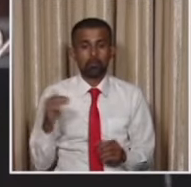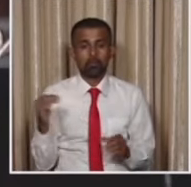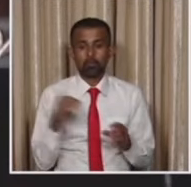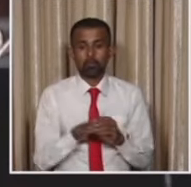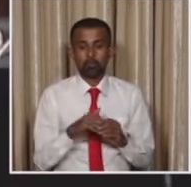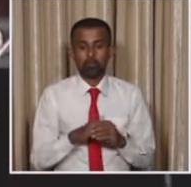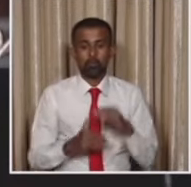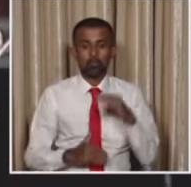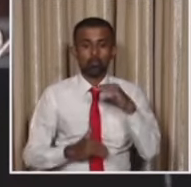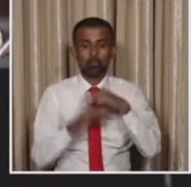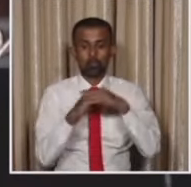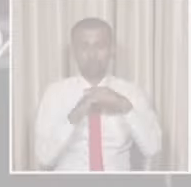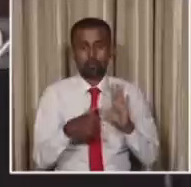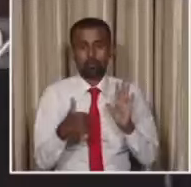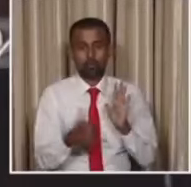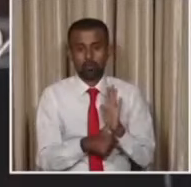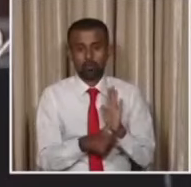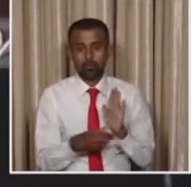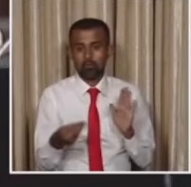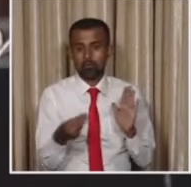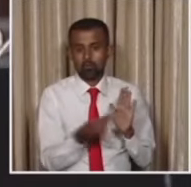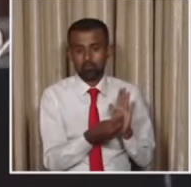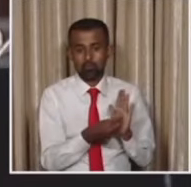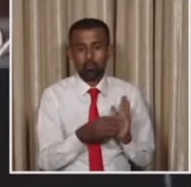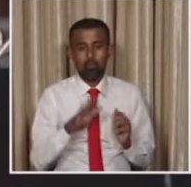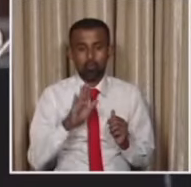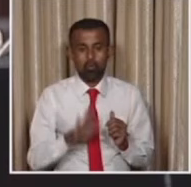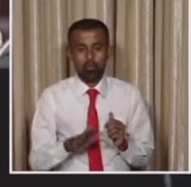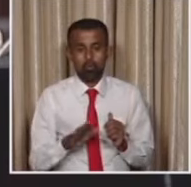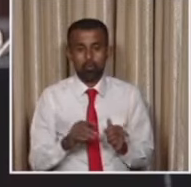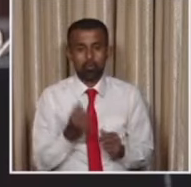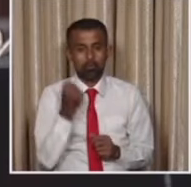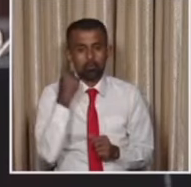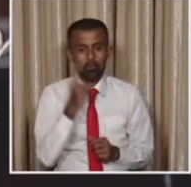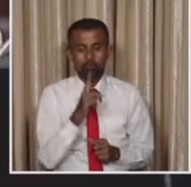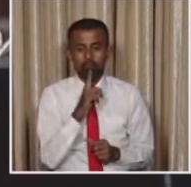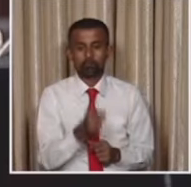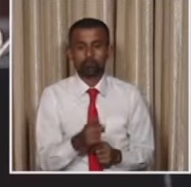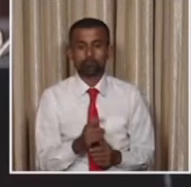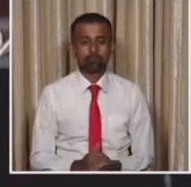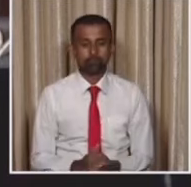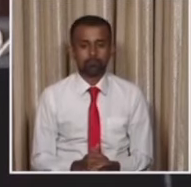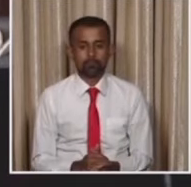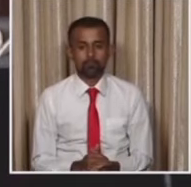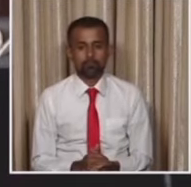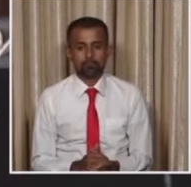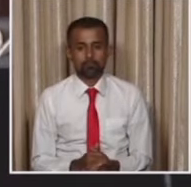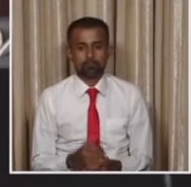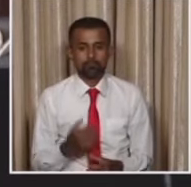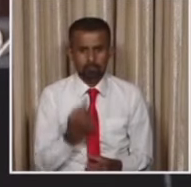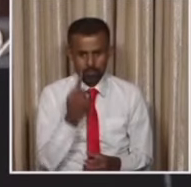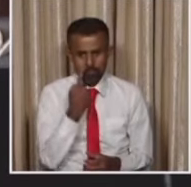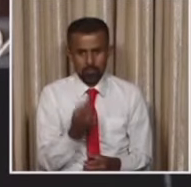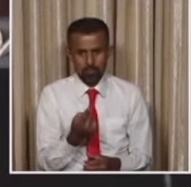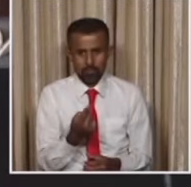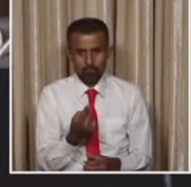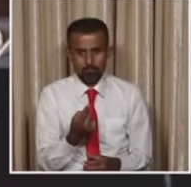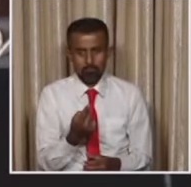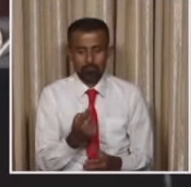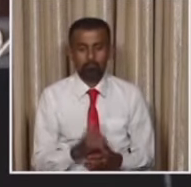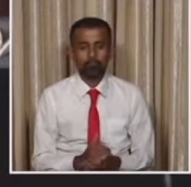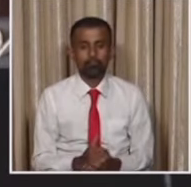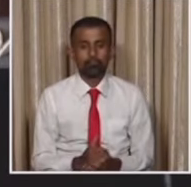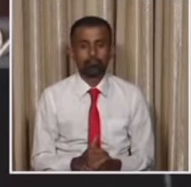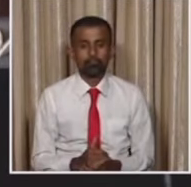සහභාගීත්වයේ උපරිම සීමාව මේ පනතට ඇතුළත් කළ යුතුයි කියලා අපි යෝජනා කරනවා. ඒ වගේම මම දකින විදිහට මූලාසනාරූඪ